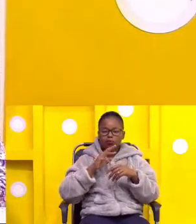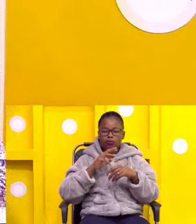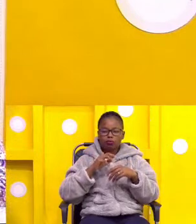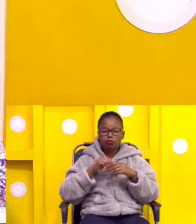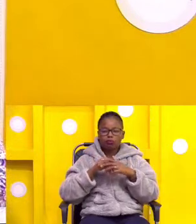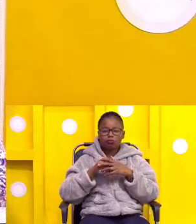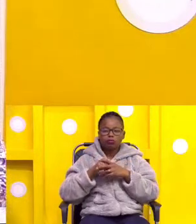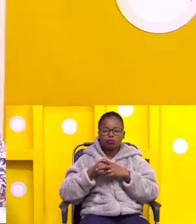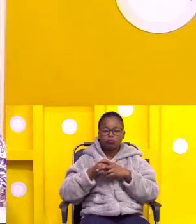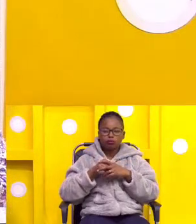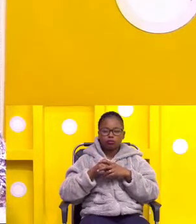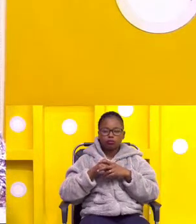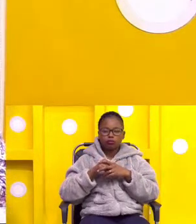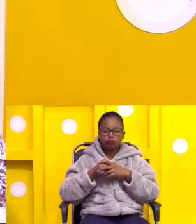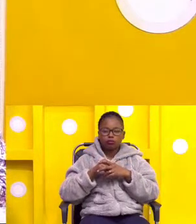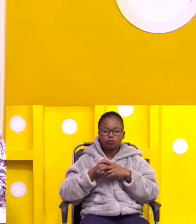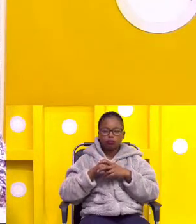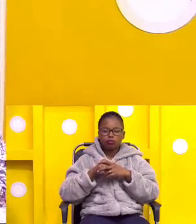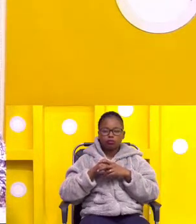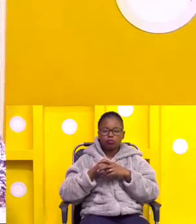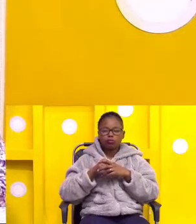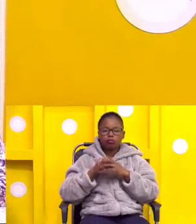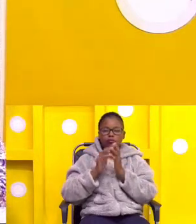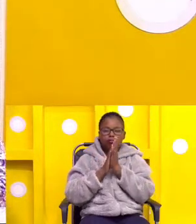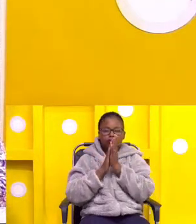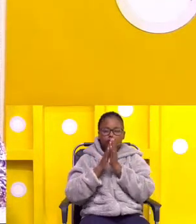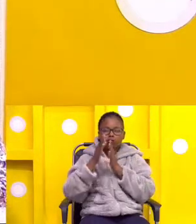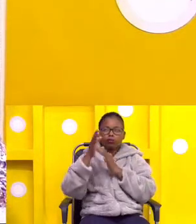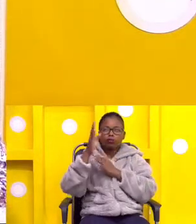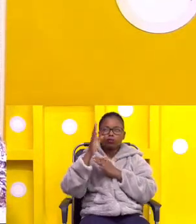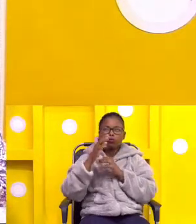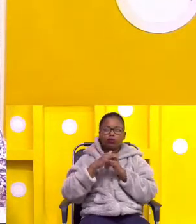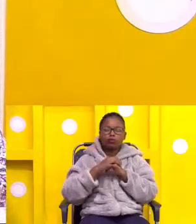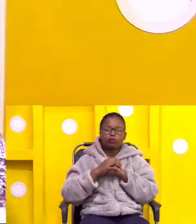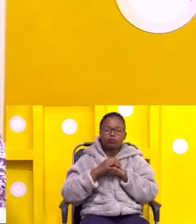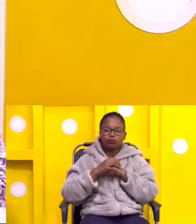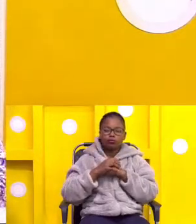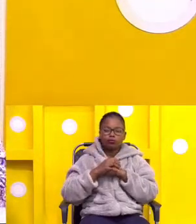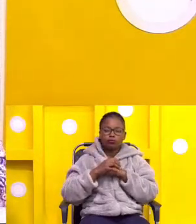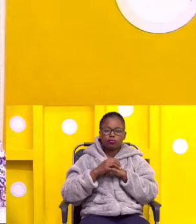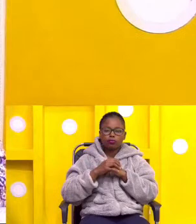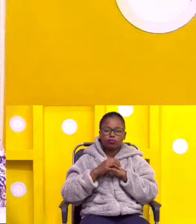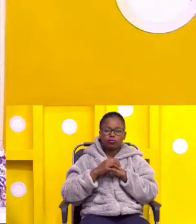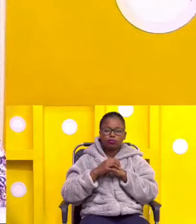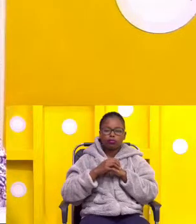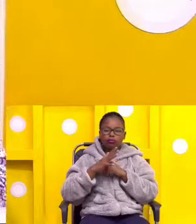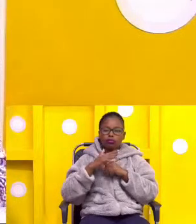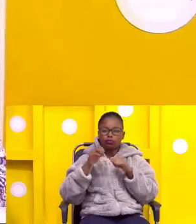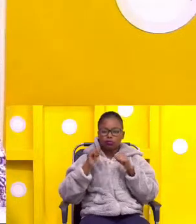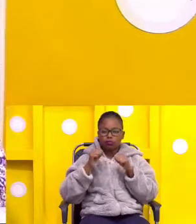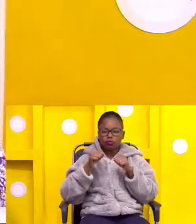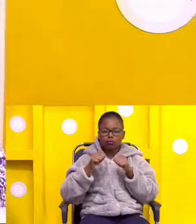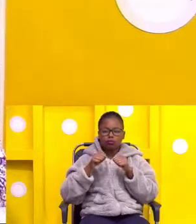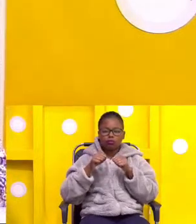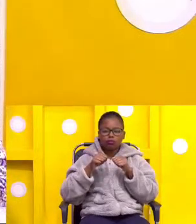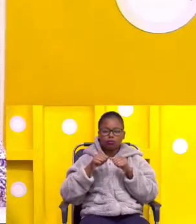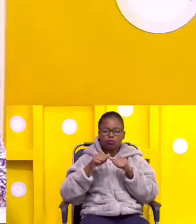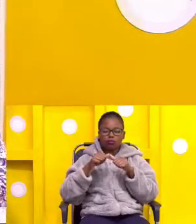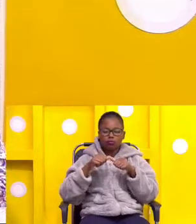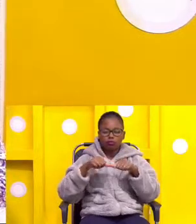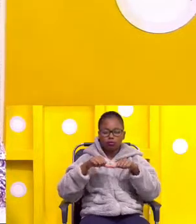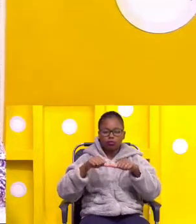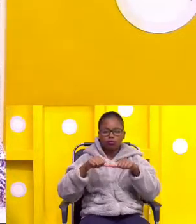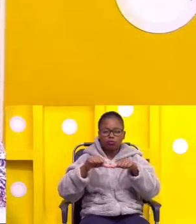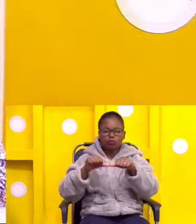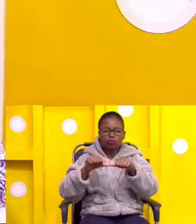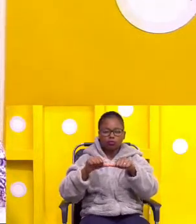vitu. Bwana asifiwe sana. Ati no egutura kodo komo.